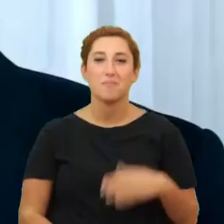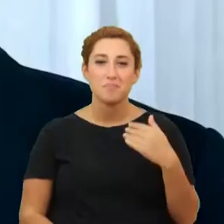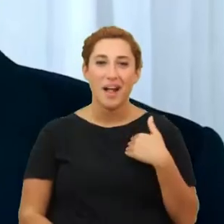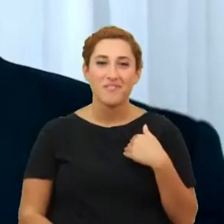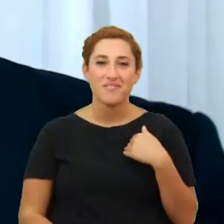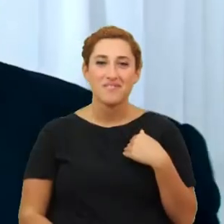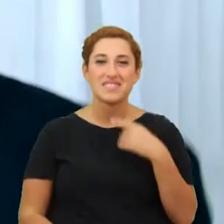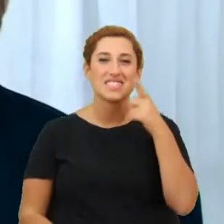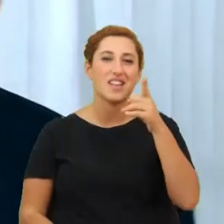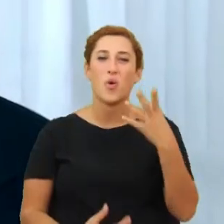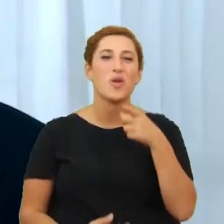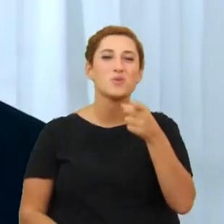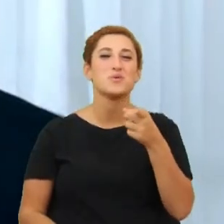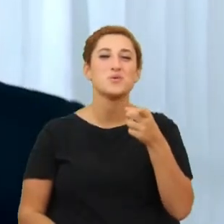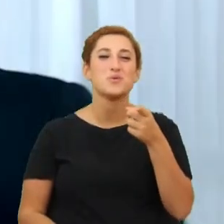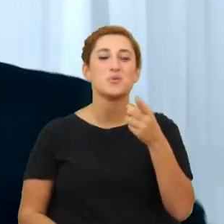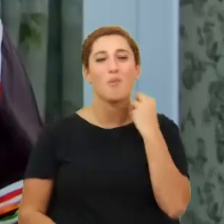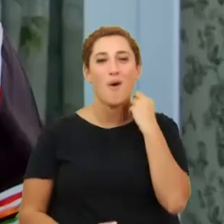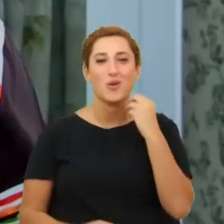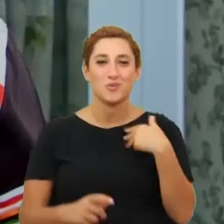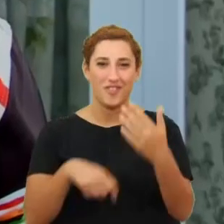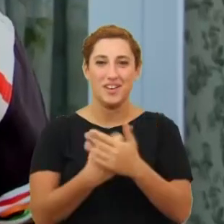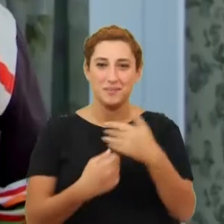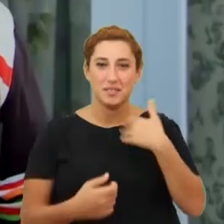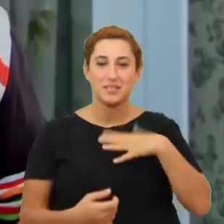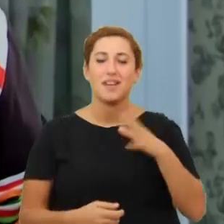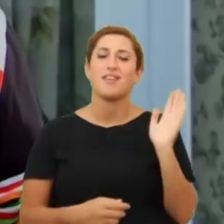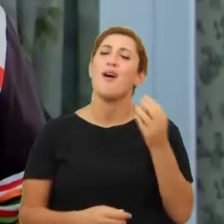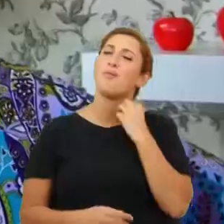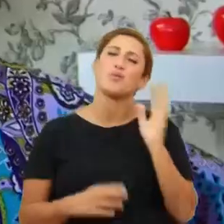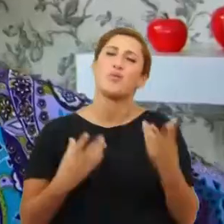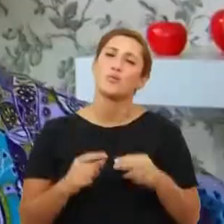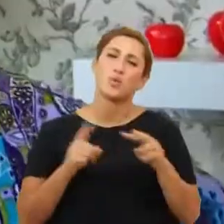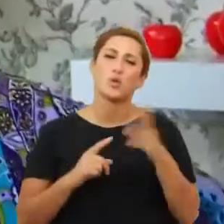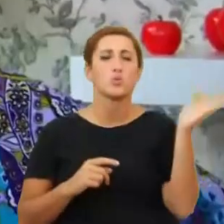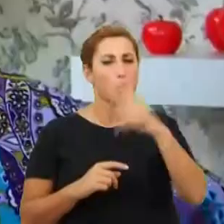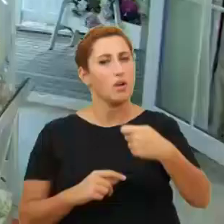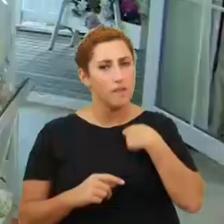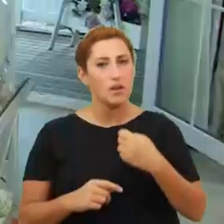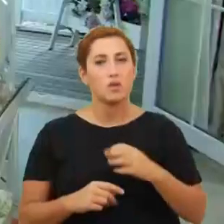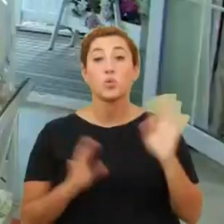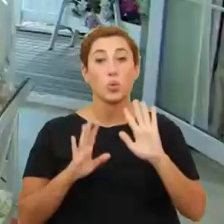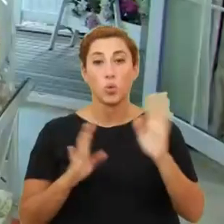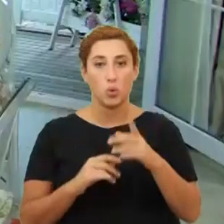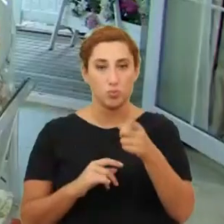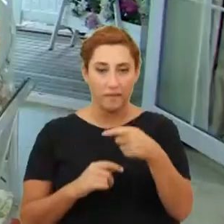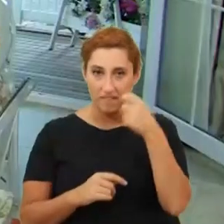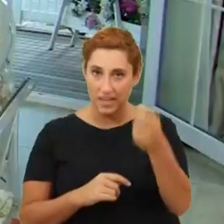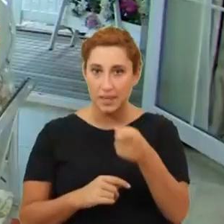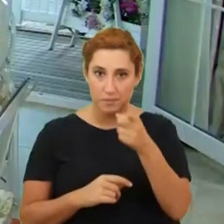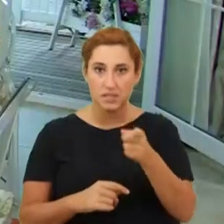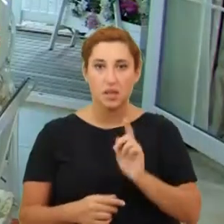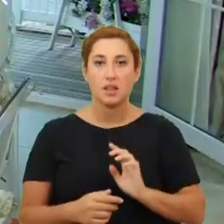Ben sana olan şu borcumu vereyim dedim. Ya ne borcu Nurhan ya? Daha sonra verirdin. Yok yok, bunu vereyim